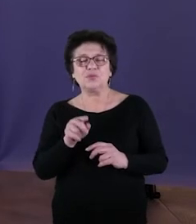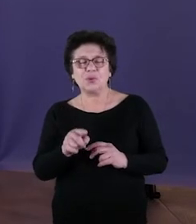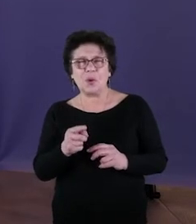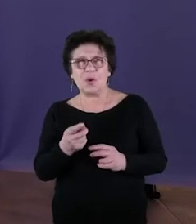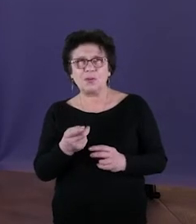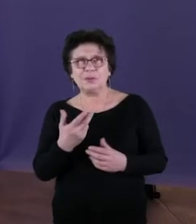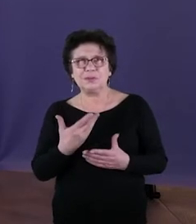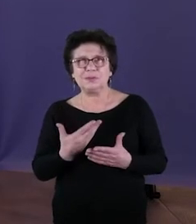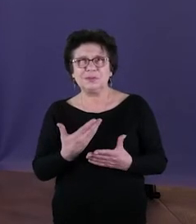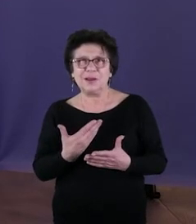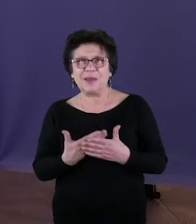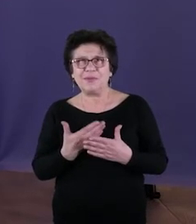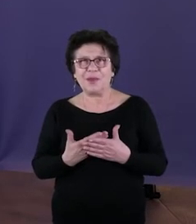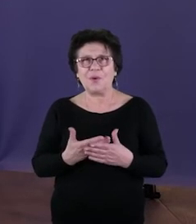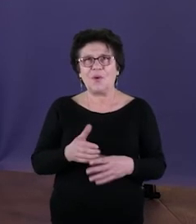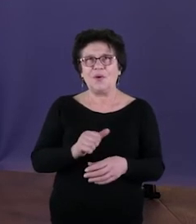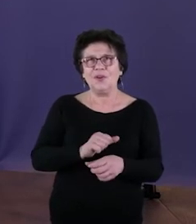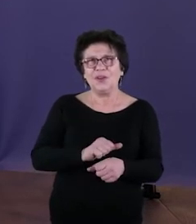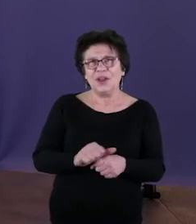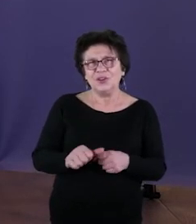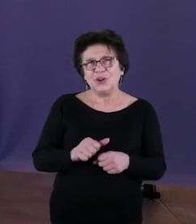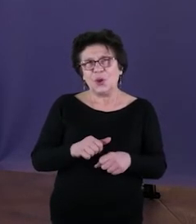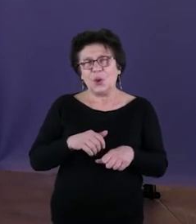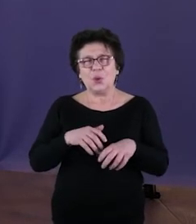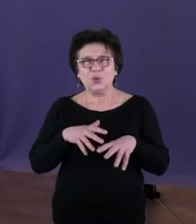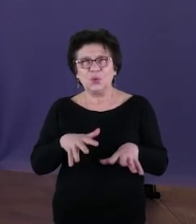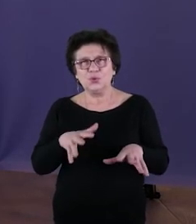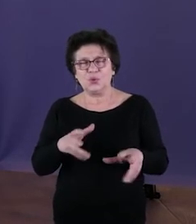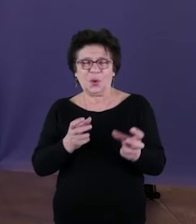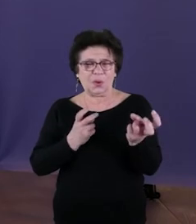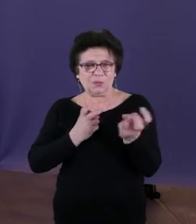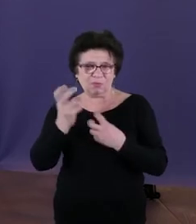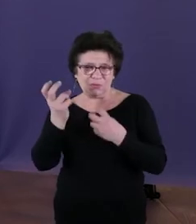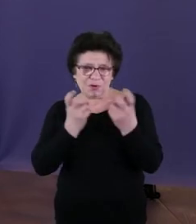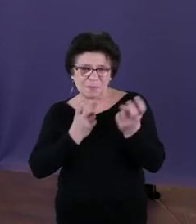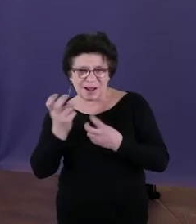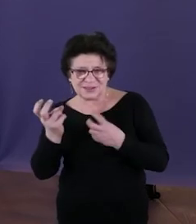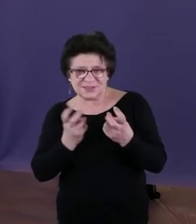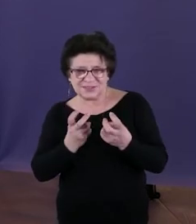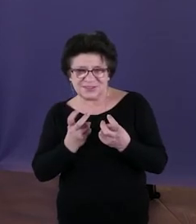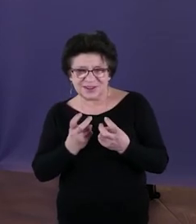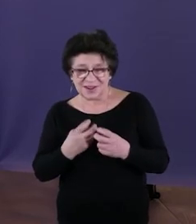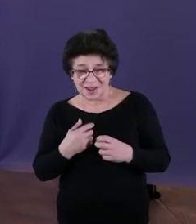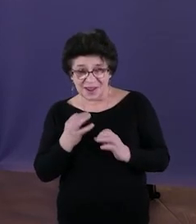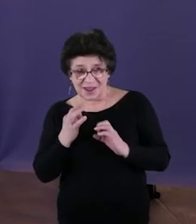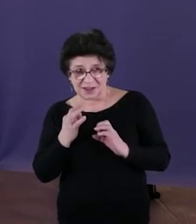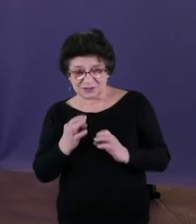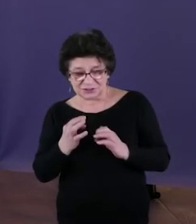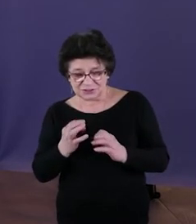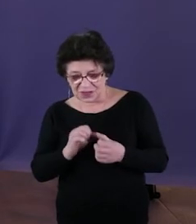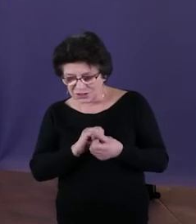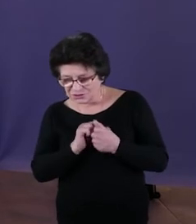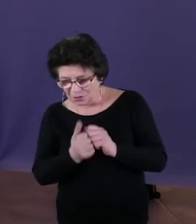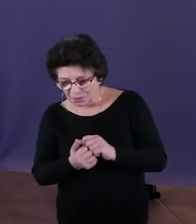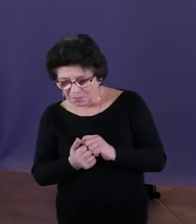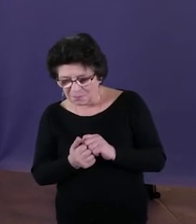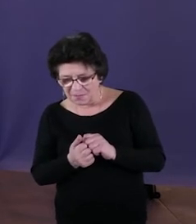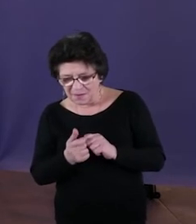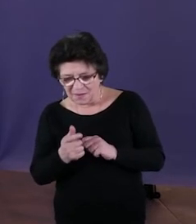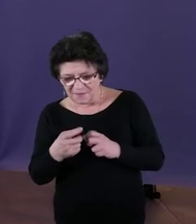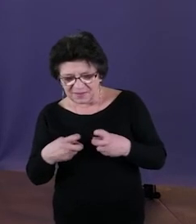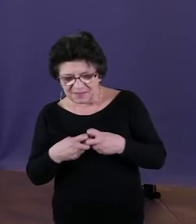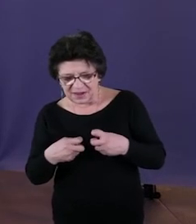wiele legend i wiele takich informacji które które gdzieś Jak się dzisiaj tylko pojawią to są zaraz